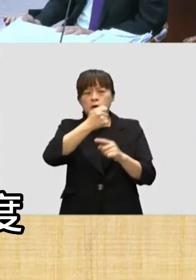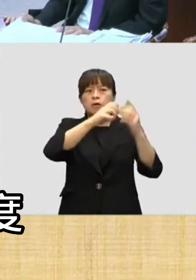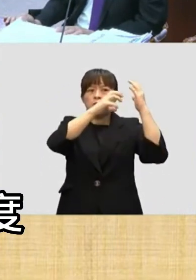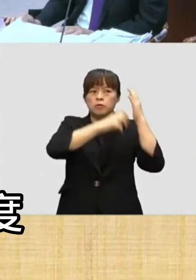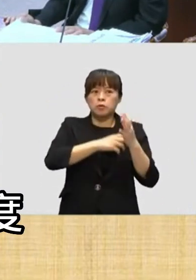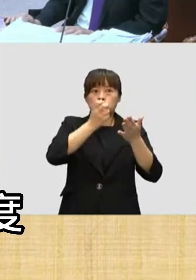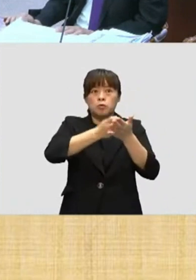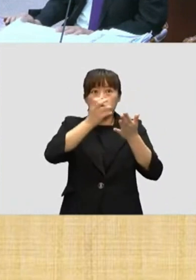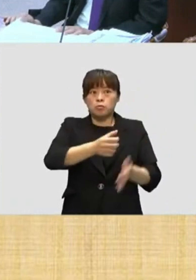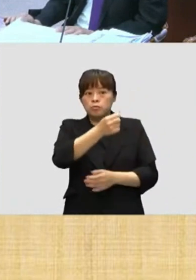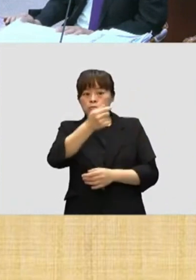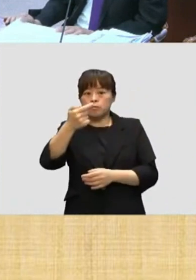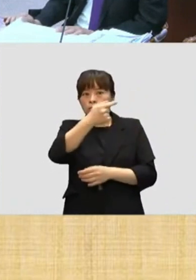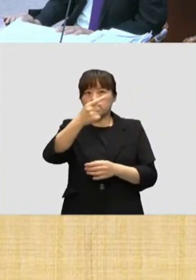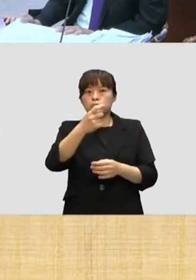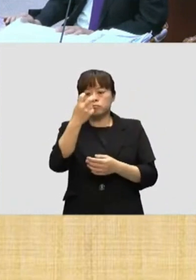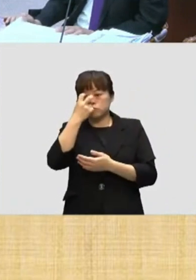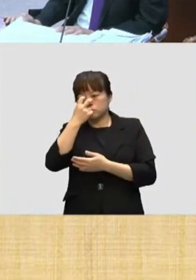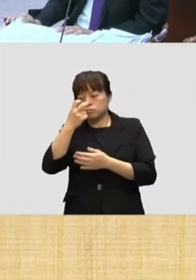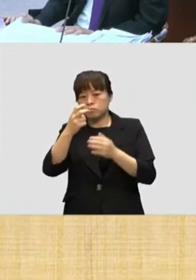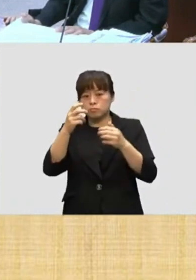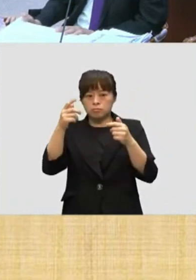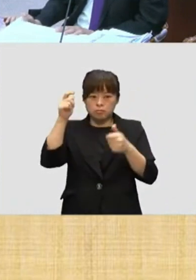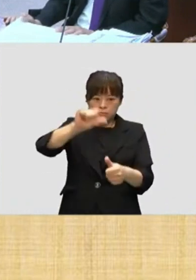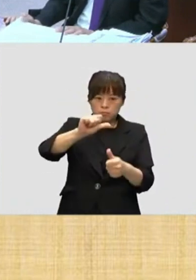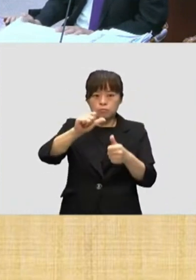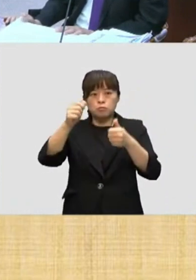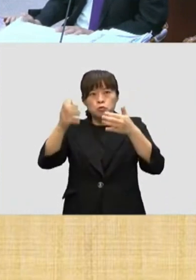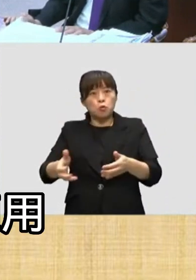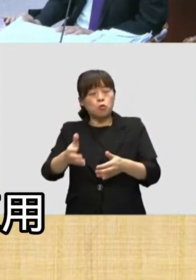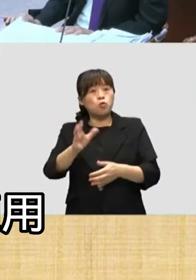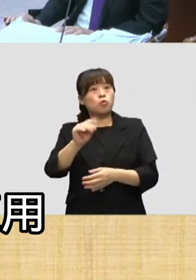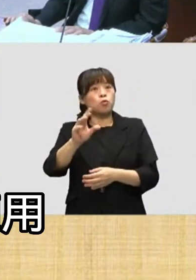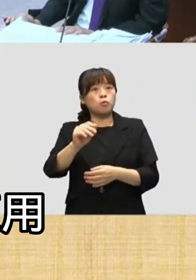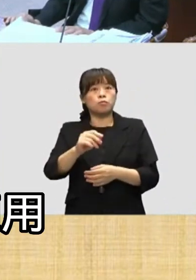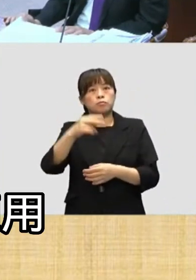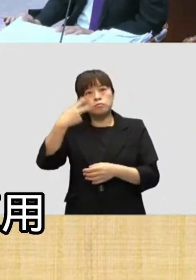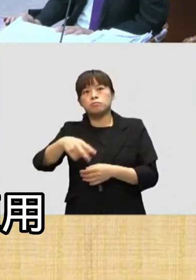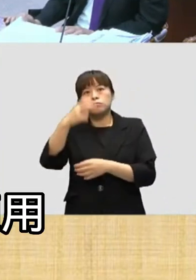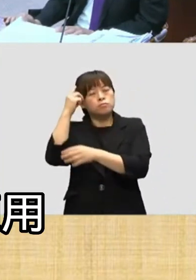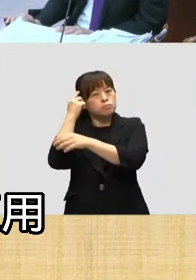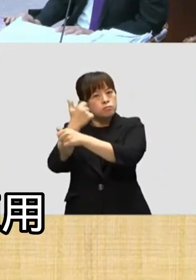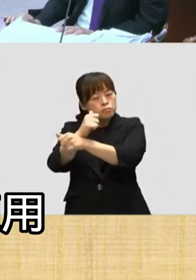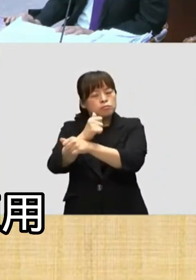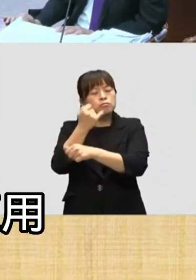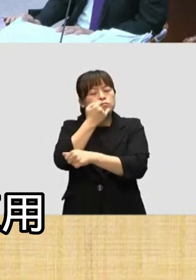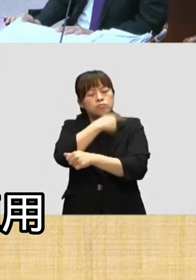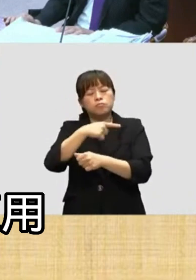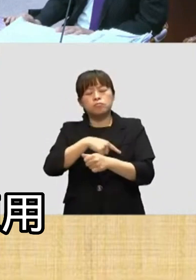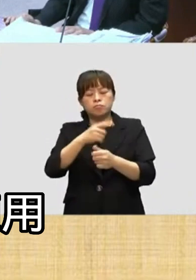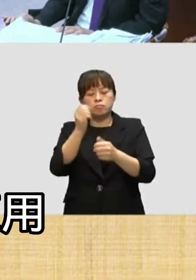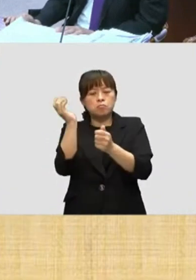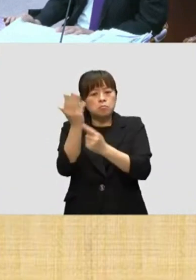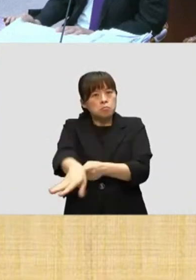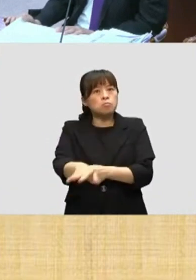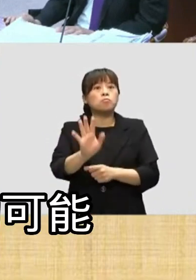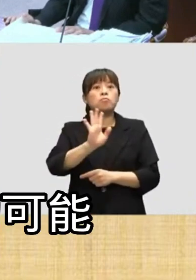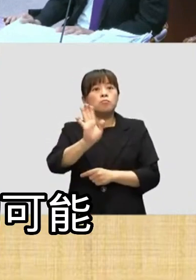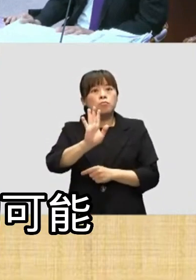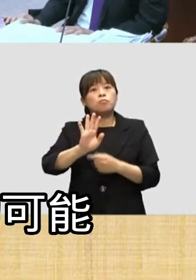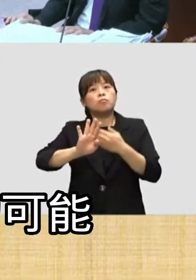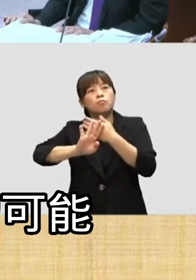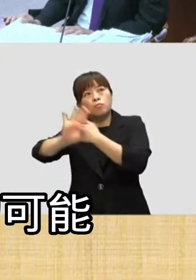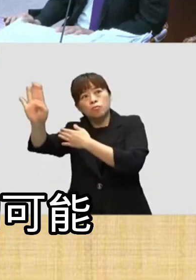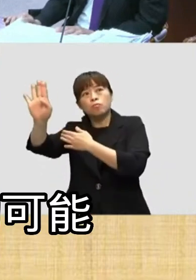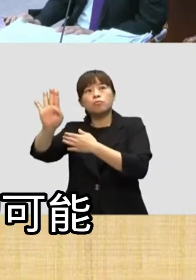的严重程度，检视其罪者是否属重大，并审酌有无可能回避死刑适用，判断是